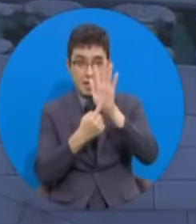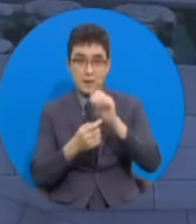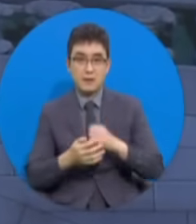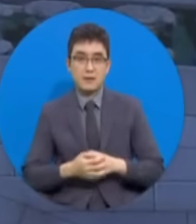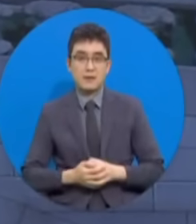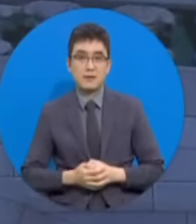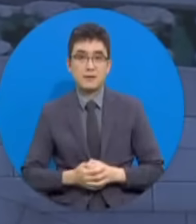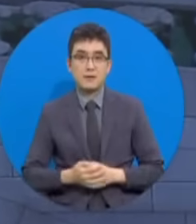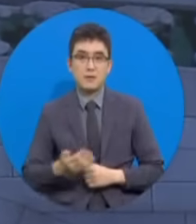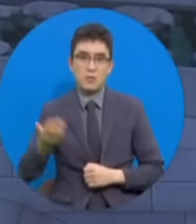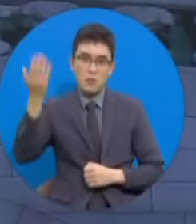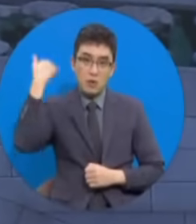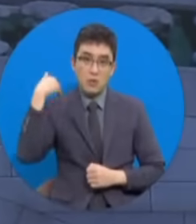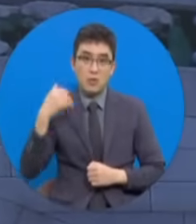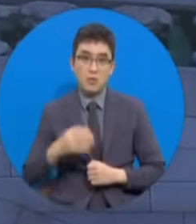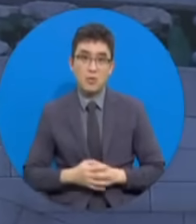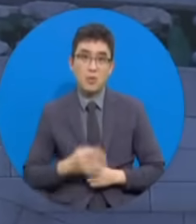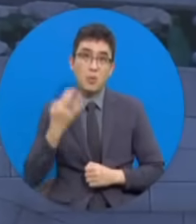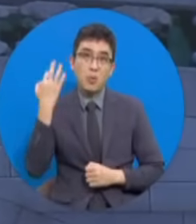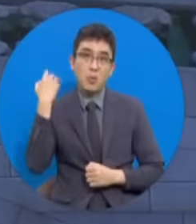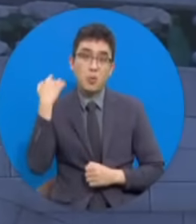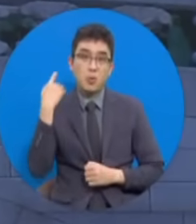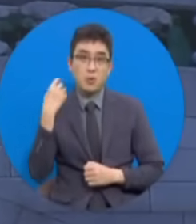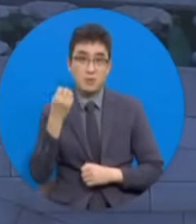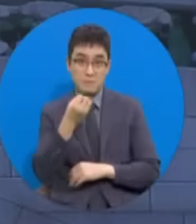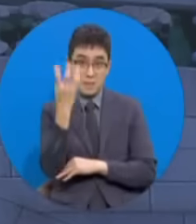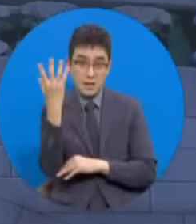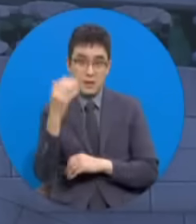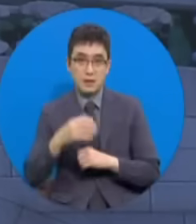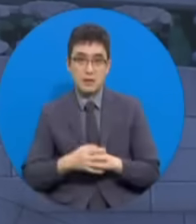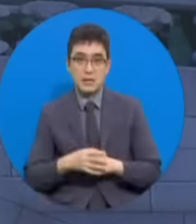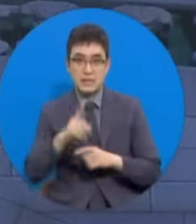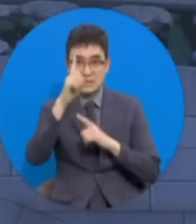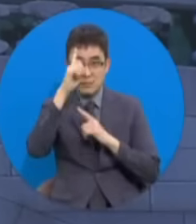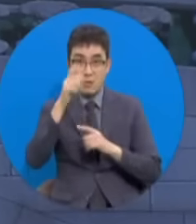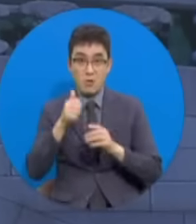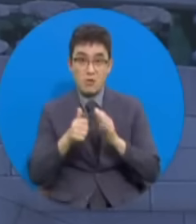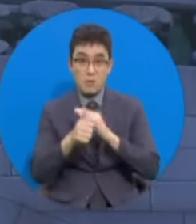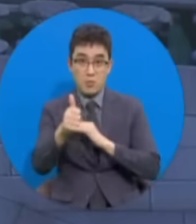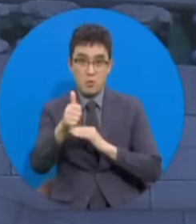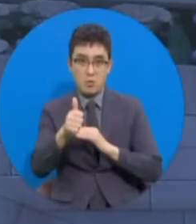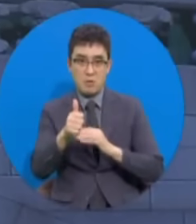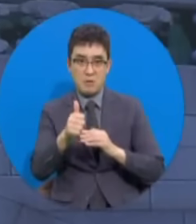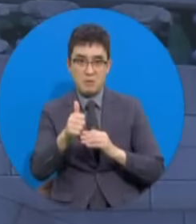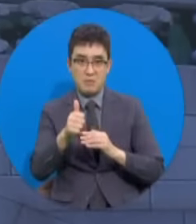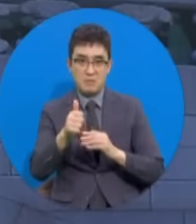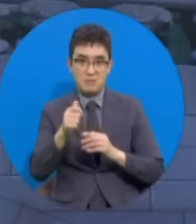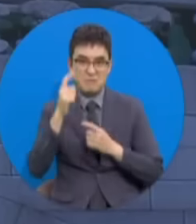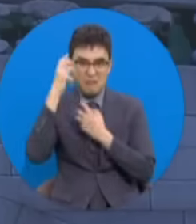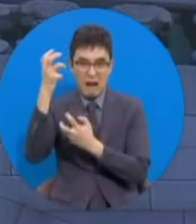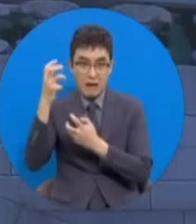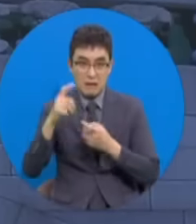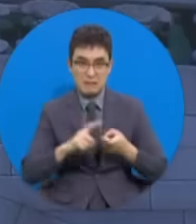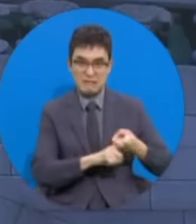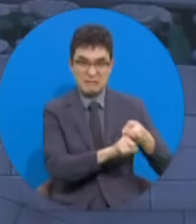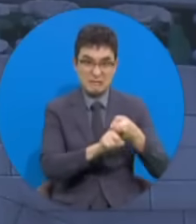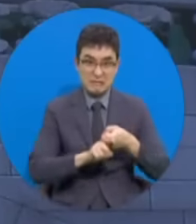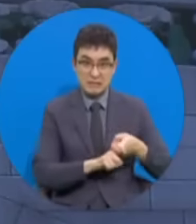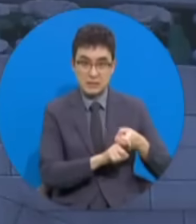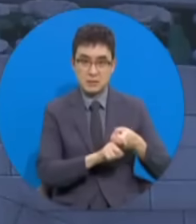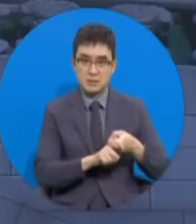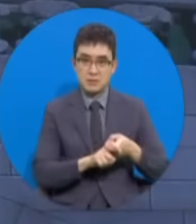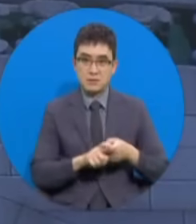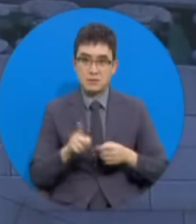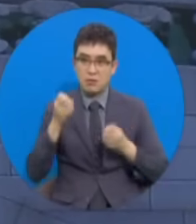과거 아주 가까운 며칠 전 기사에 따르면 이재명 대표의 강력 지지층에서는 혁신위를 향해서